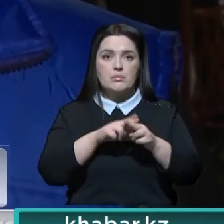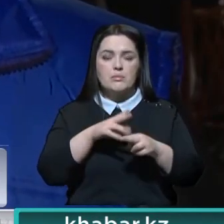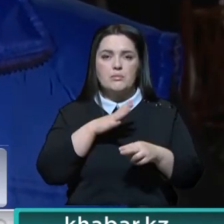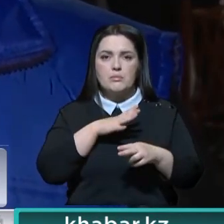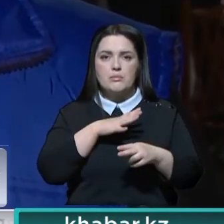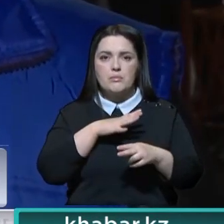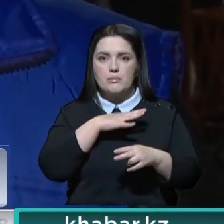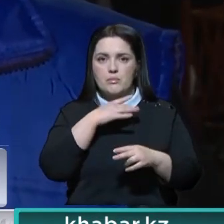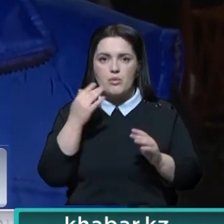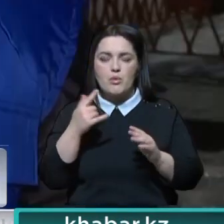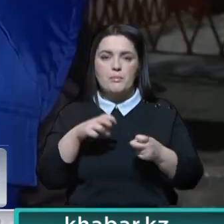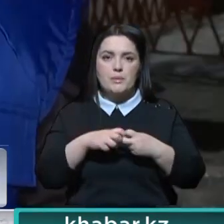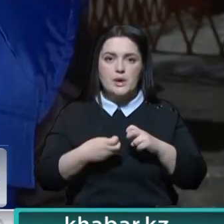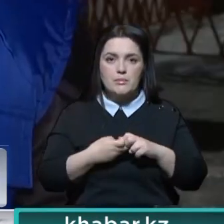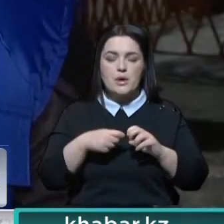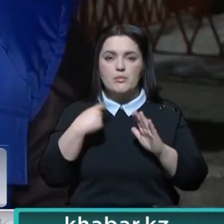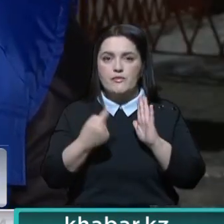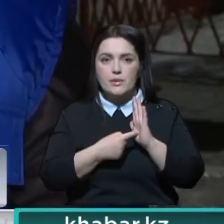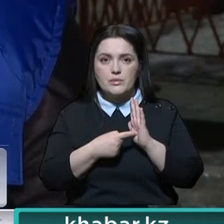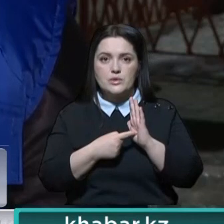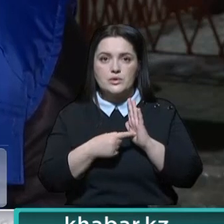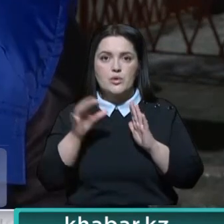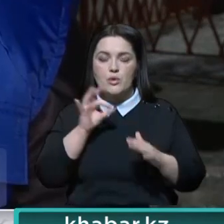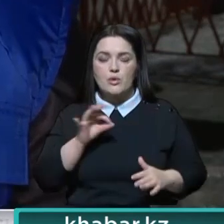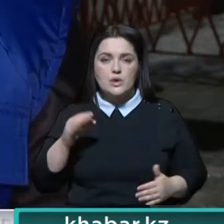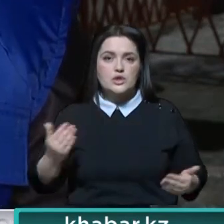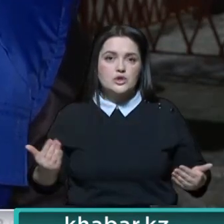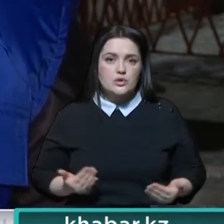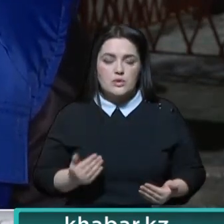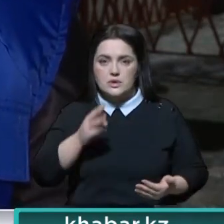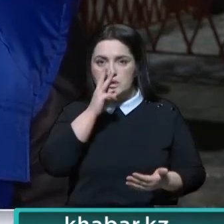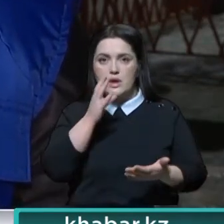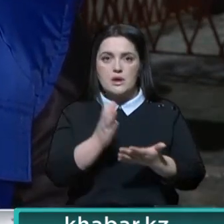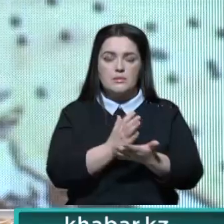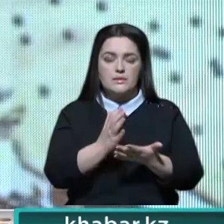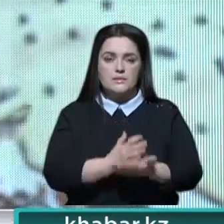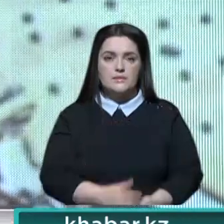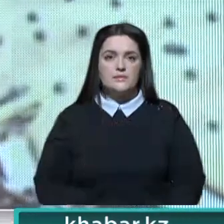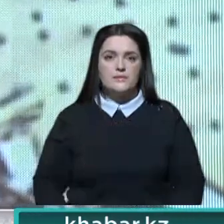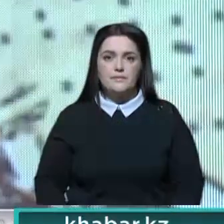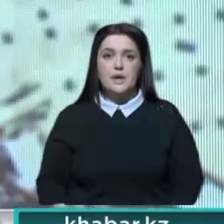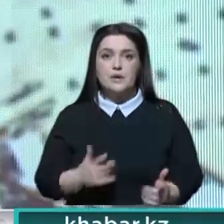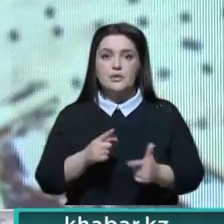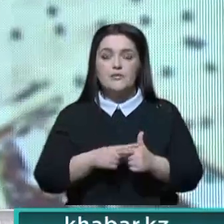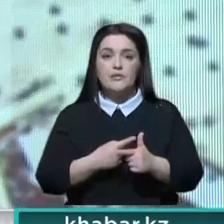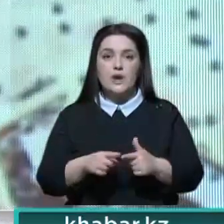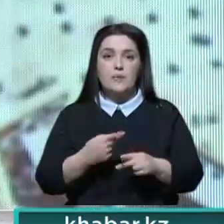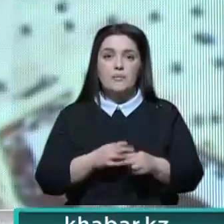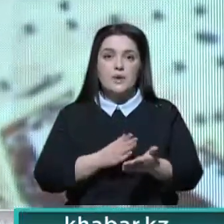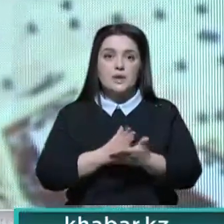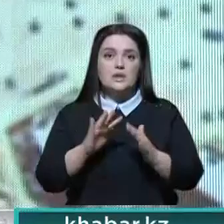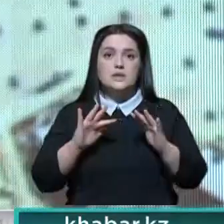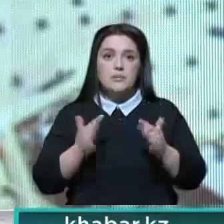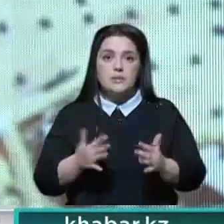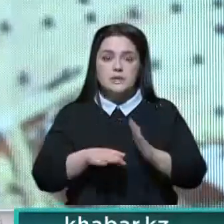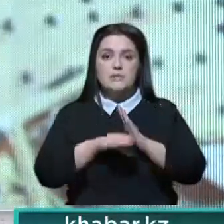очень насущные проблемы, вопросы по жилью, по заработной плате. Готовы ли к главному политсобытию